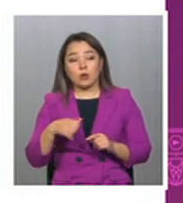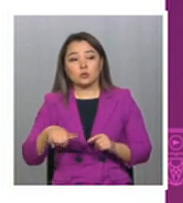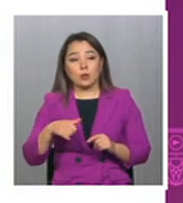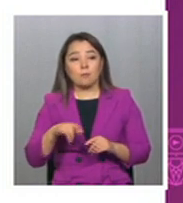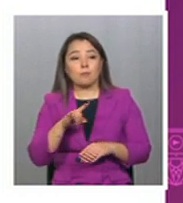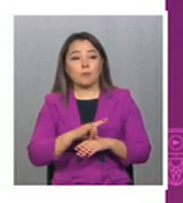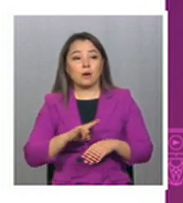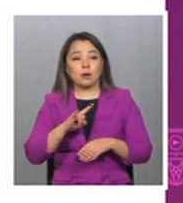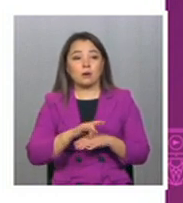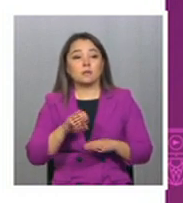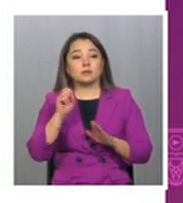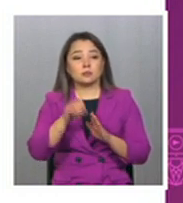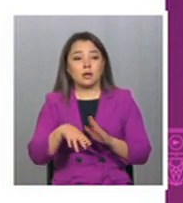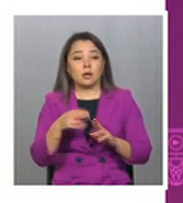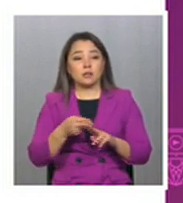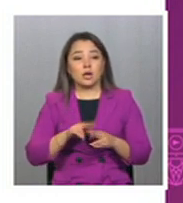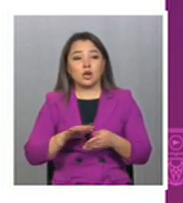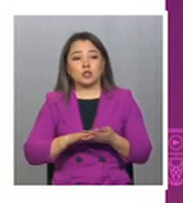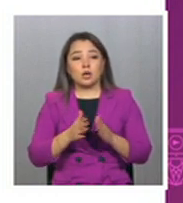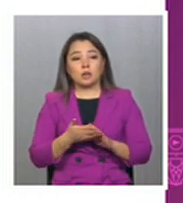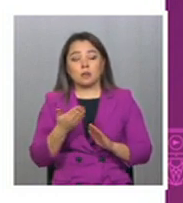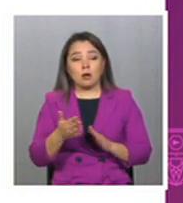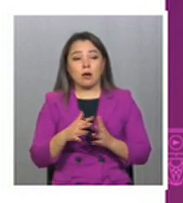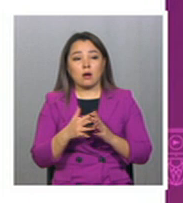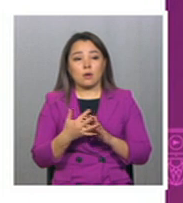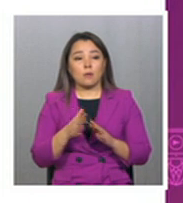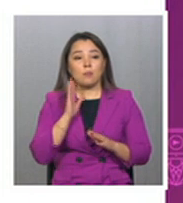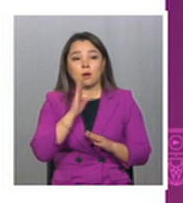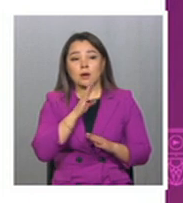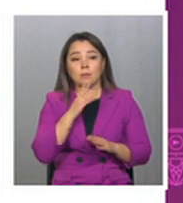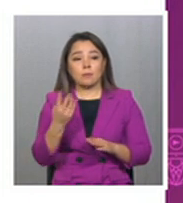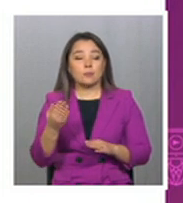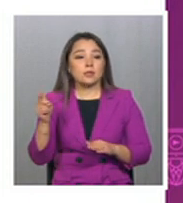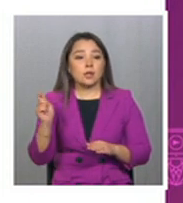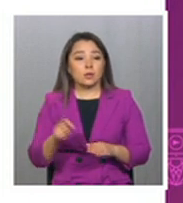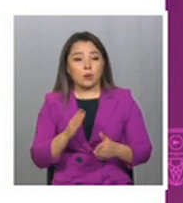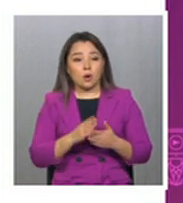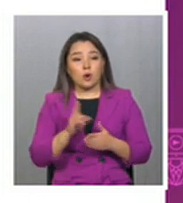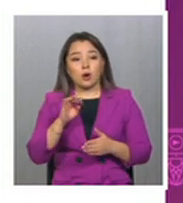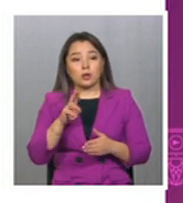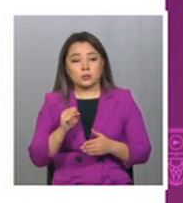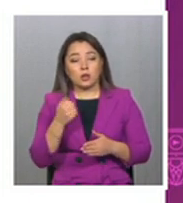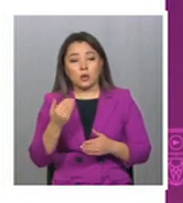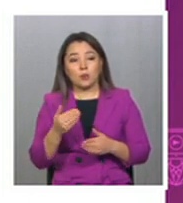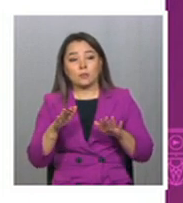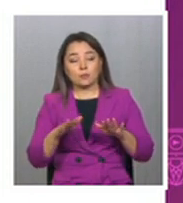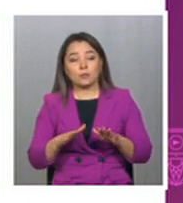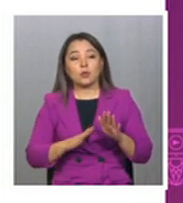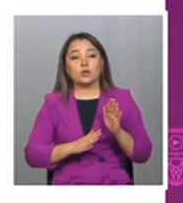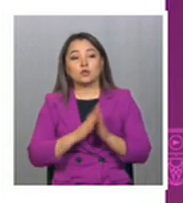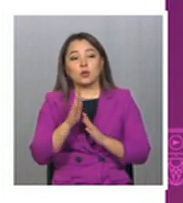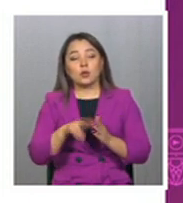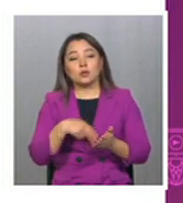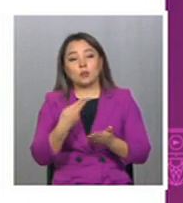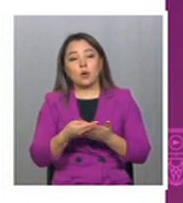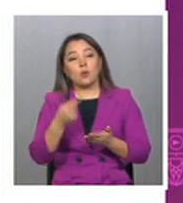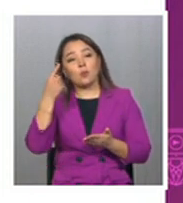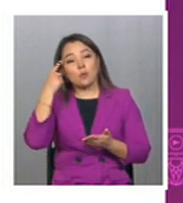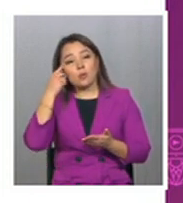баға салғаннан кейінгі жағдай. Ауылға мамасының келуі, қожаны қора үстіндегі шөпке жатып ойланып